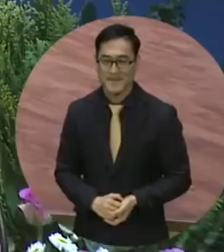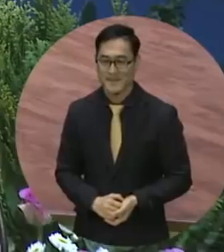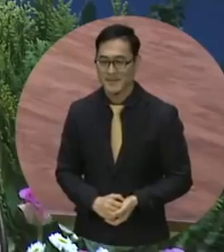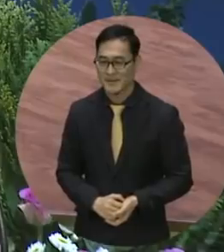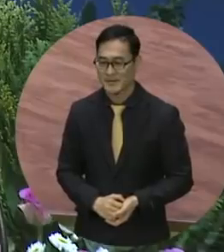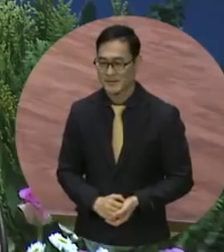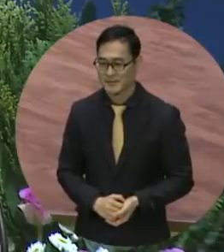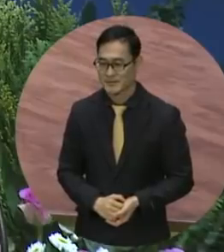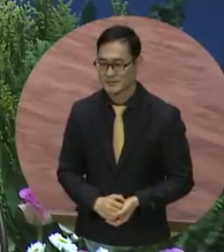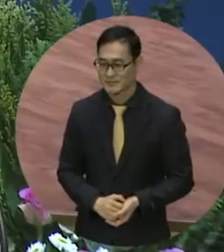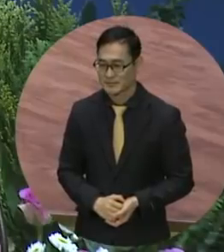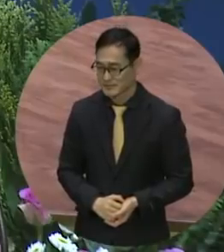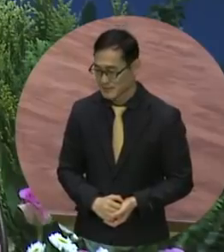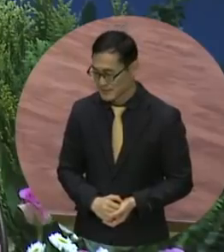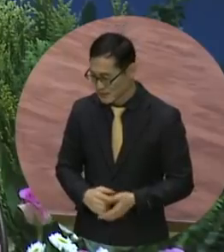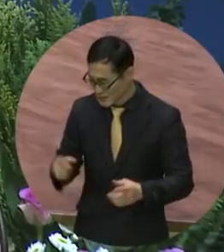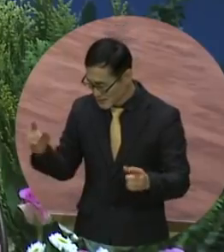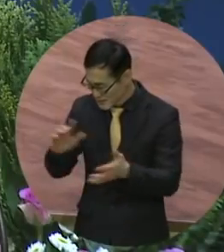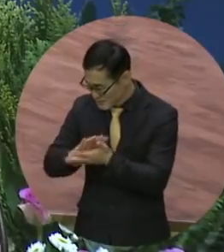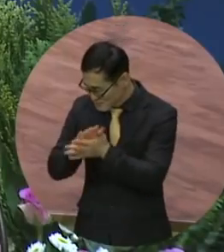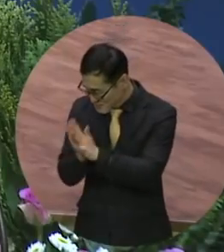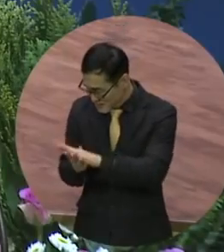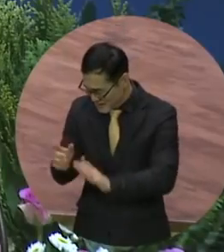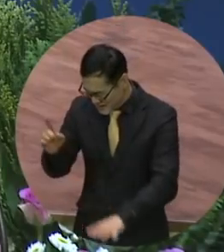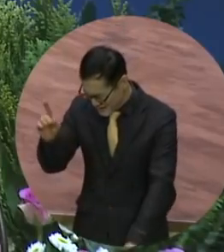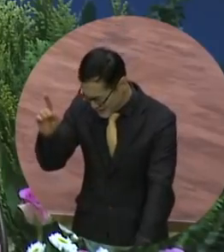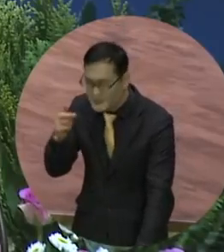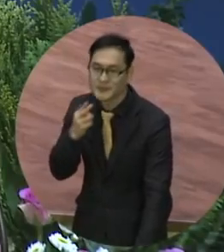어쩌면 그렇게도 변치 않는지.